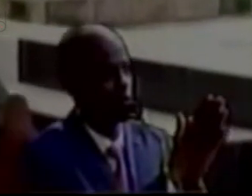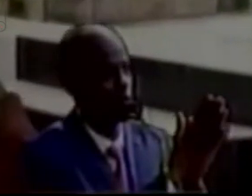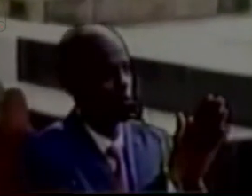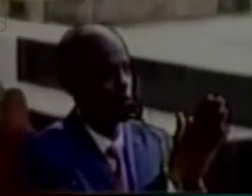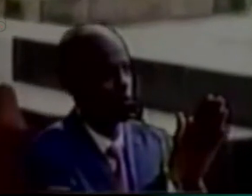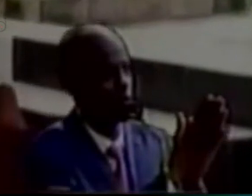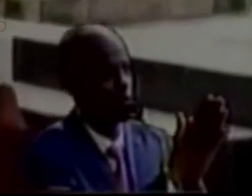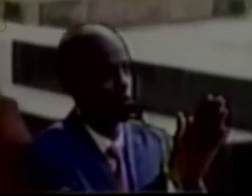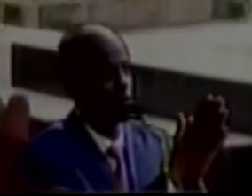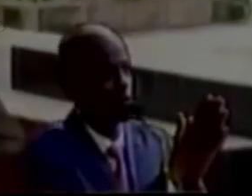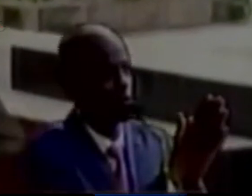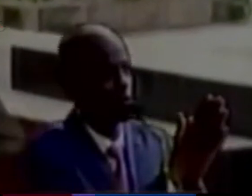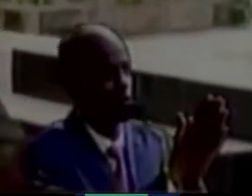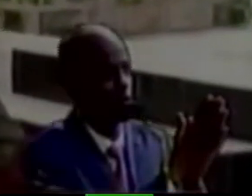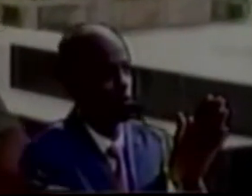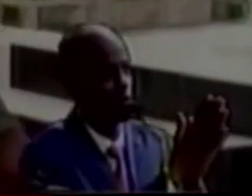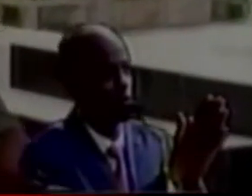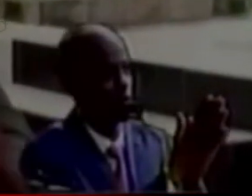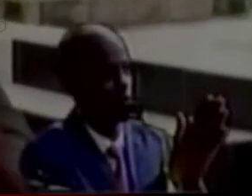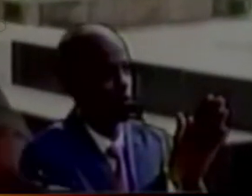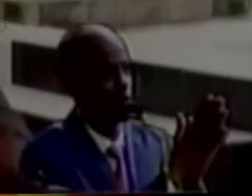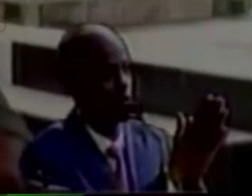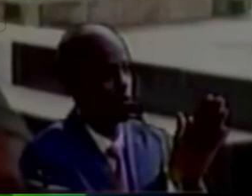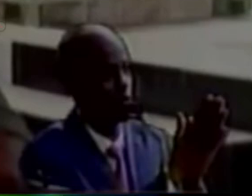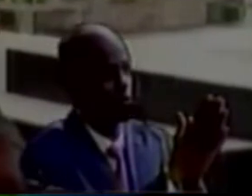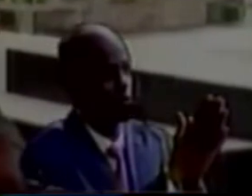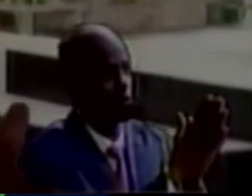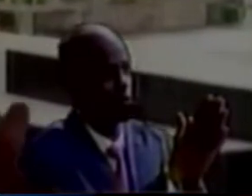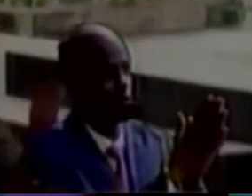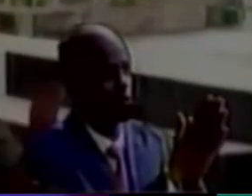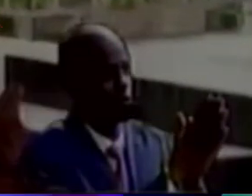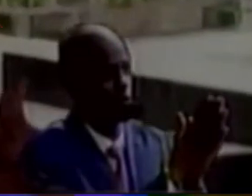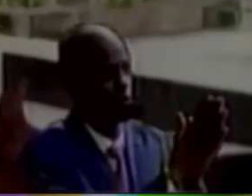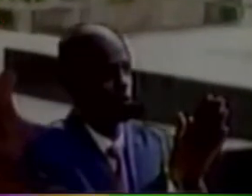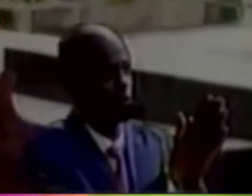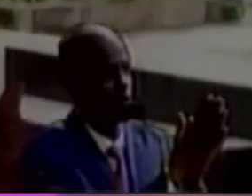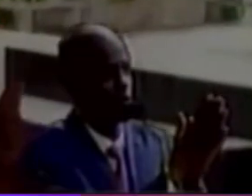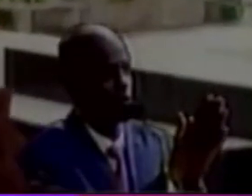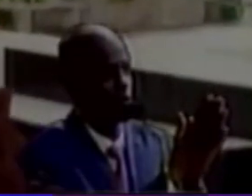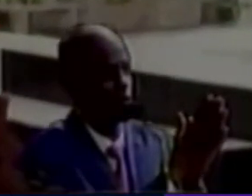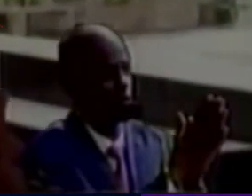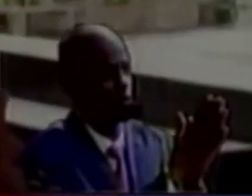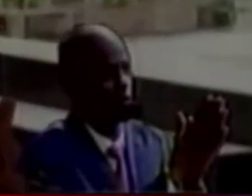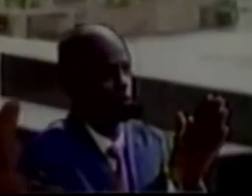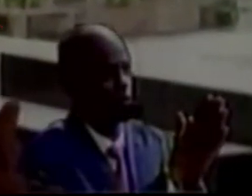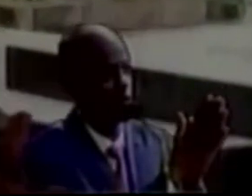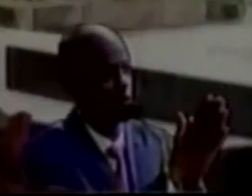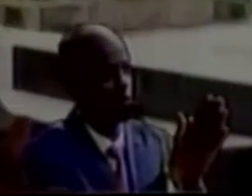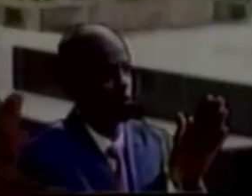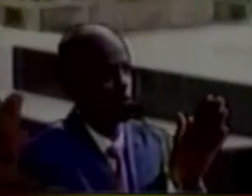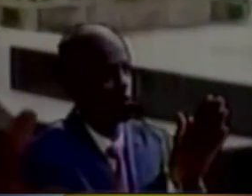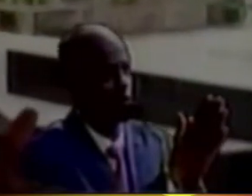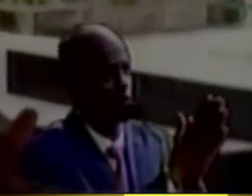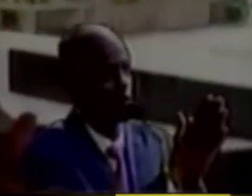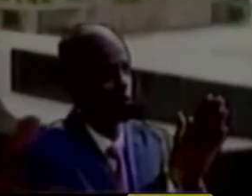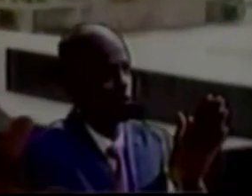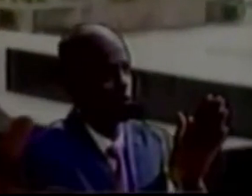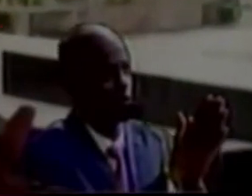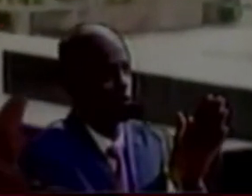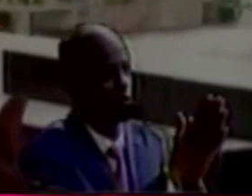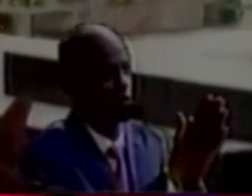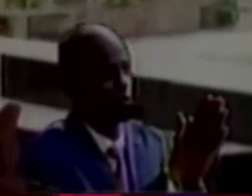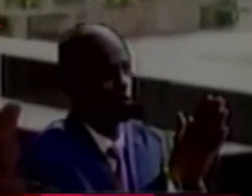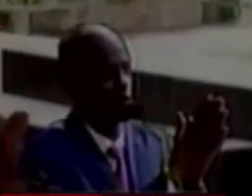que pour aider un monde qui a un trouble mental, vous obligé de chercher point d'ancrage au niveau spirituel. Et ça, nous découvrons au